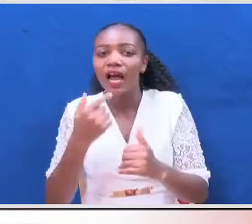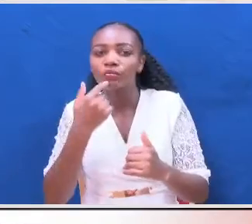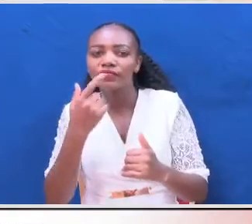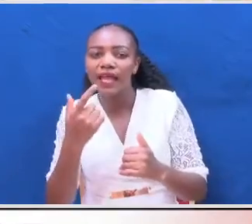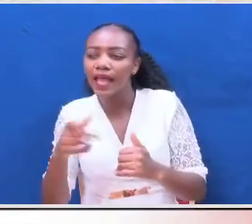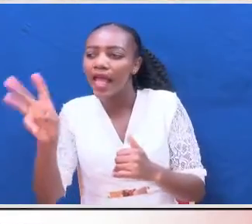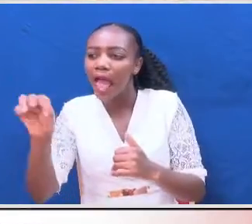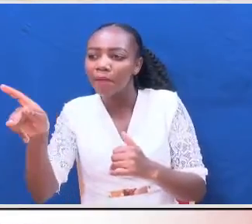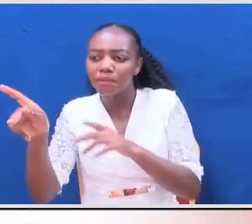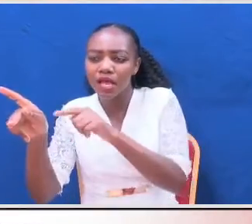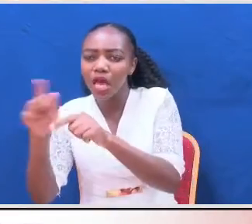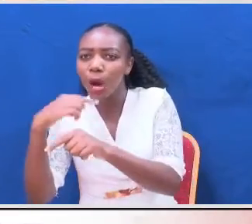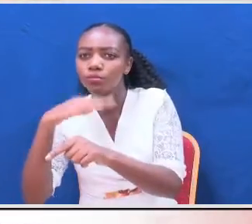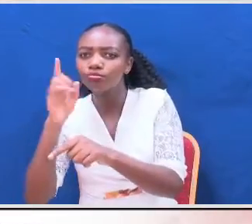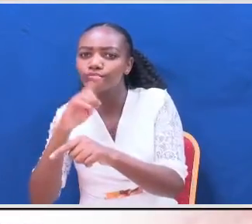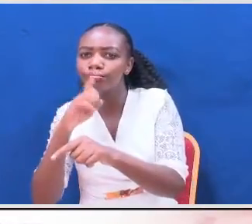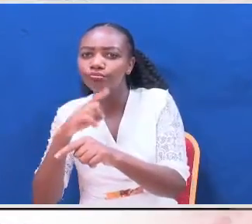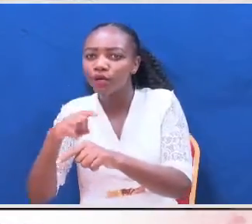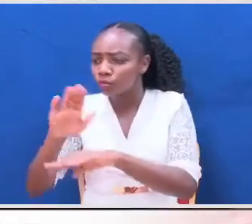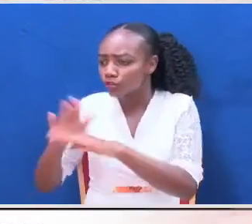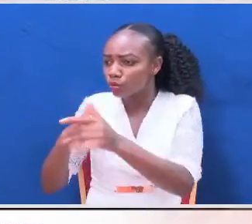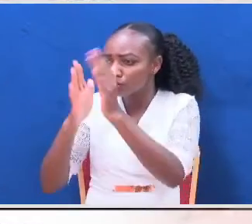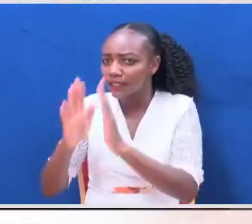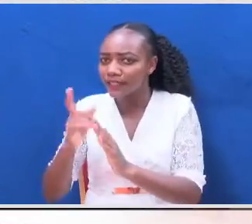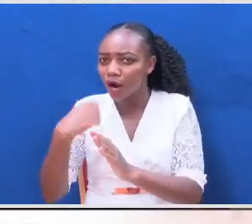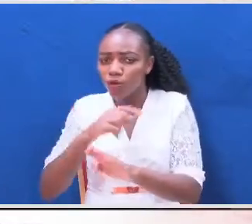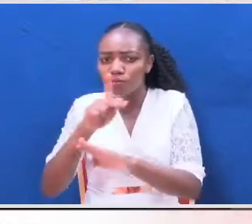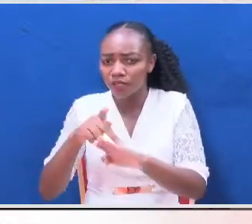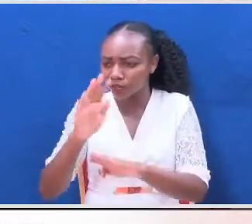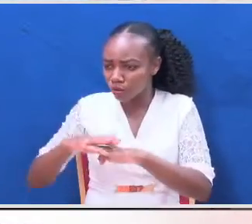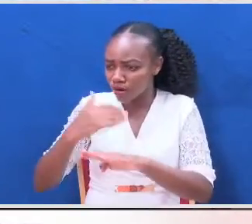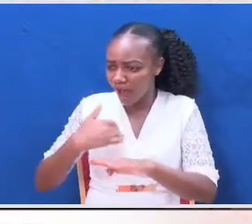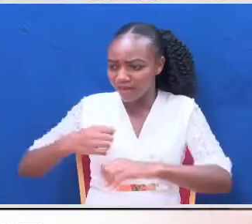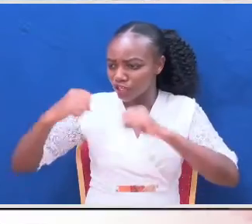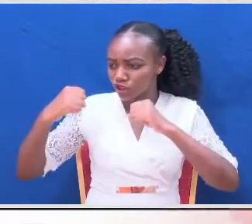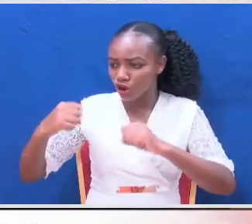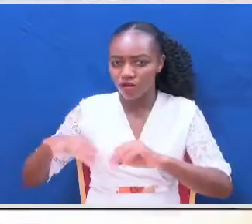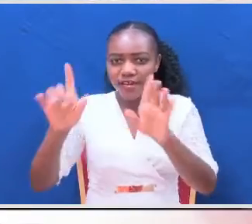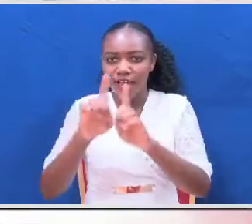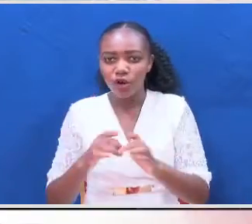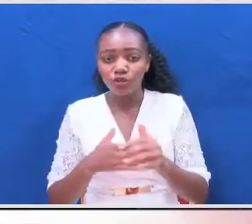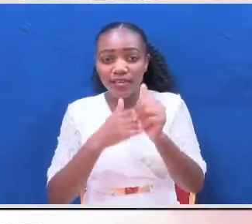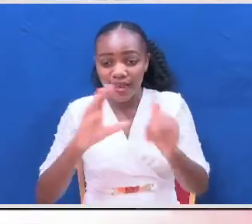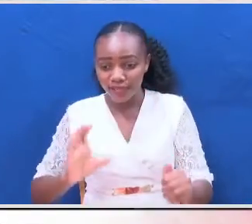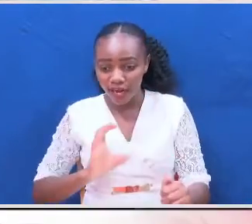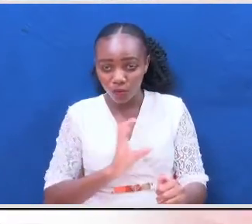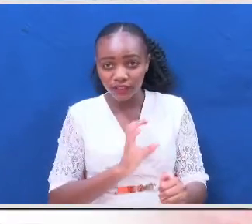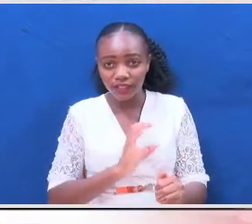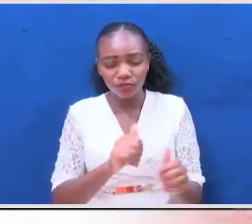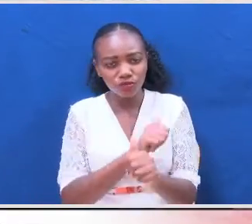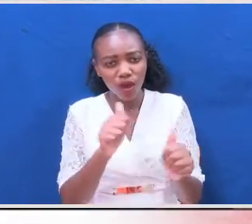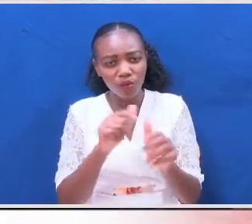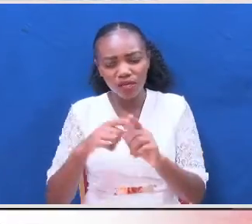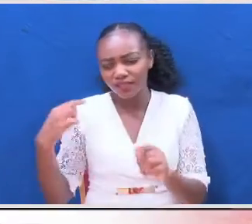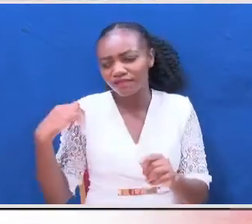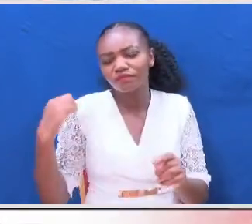Koinange wakisema kuwa alikuwa kiongozi mwenye misimamo thabiti, imara, na aliongoza kamati hiyo ya usalama kwa